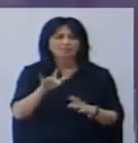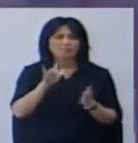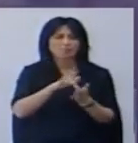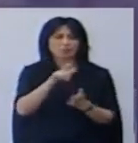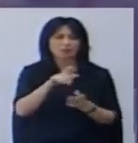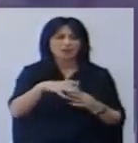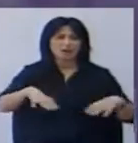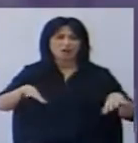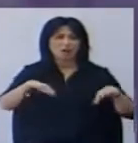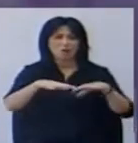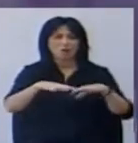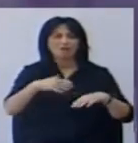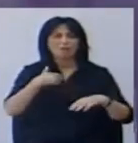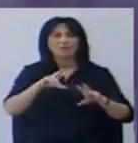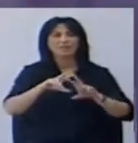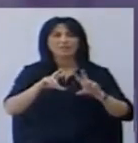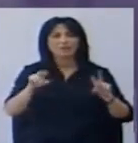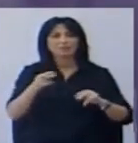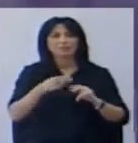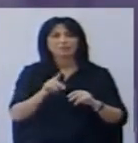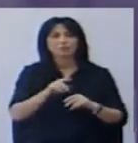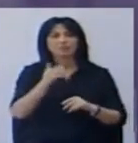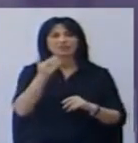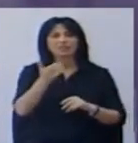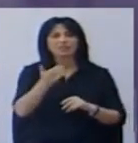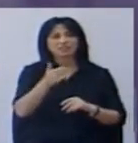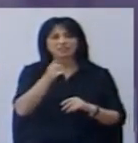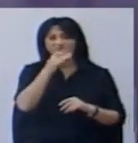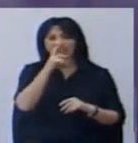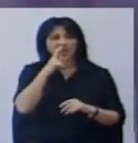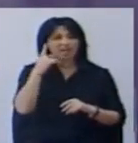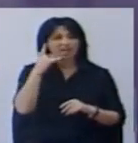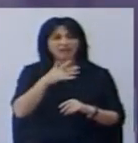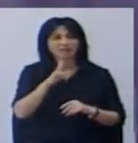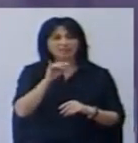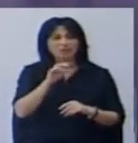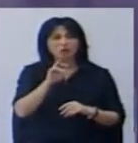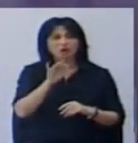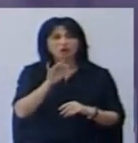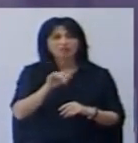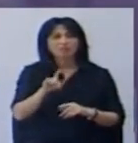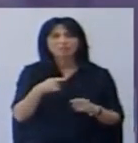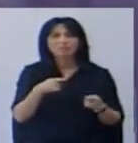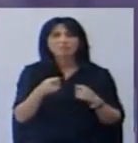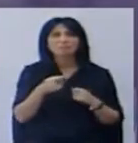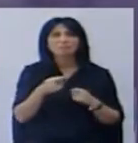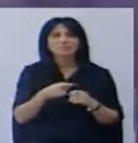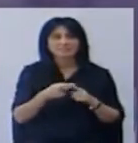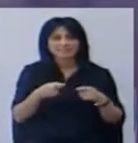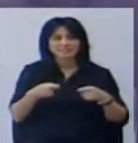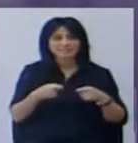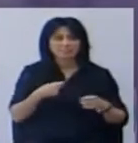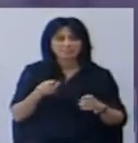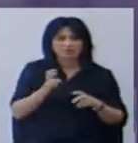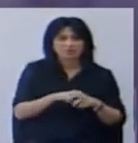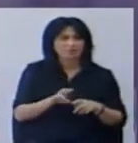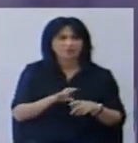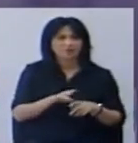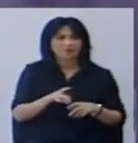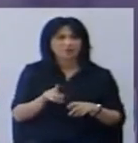მოსახლეობავ. მე დაგპირდებით იმას, რომ თქვენ ვერ გაიგებთ, რომ ნატო ქათამაძე რომელიმე ბიზნეს წილში ჩაჯდა. თქვენ